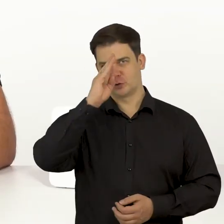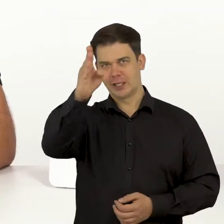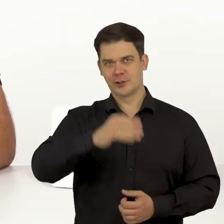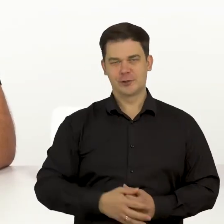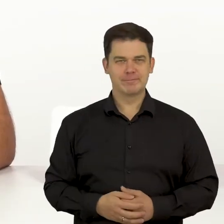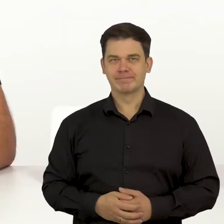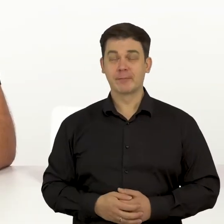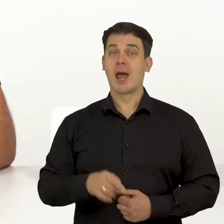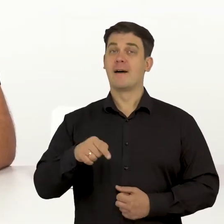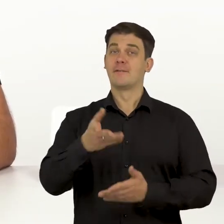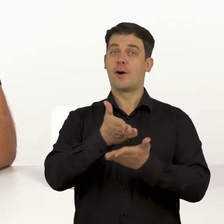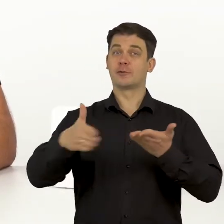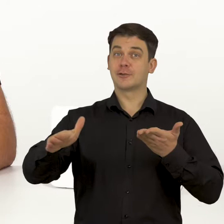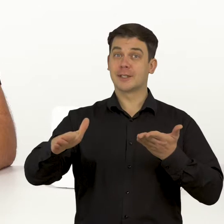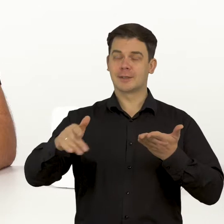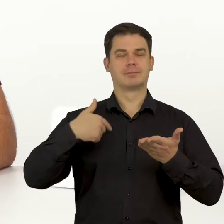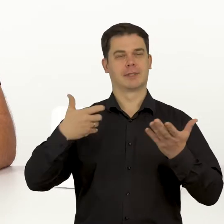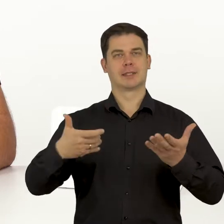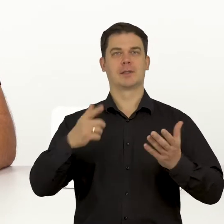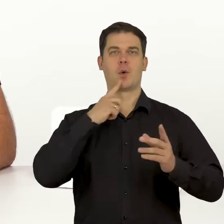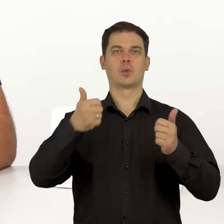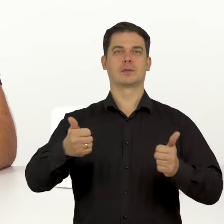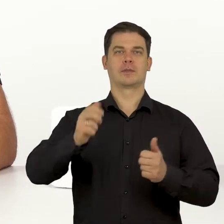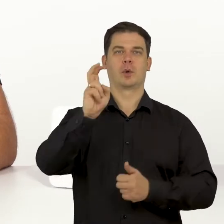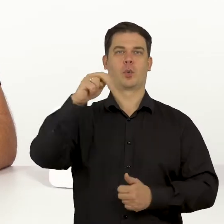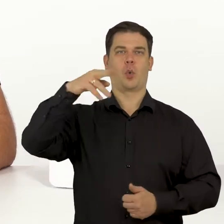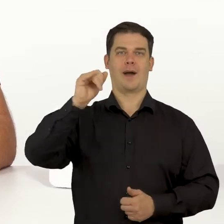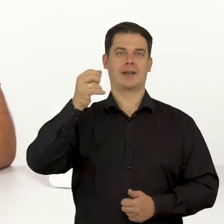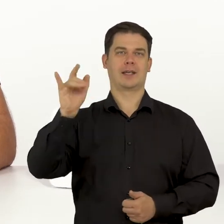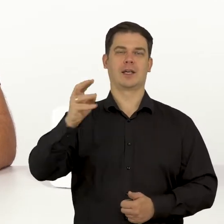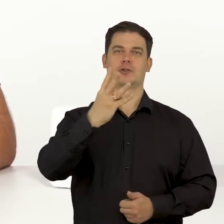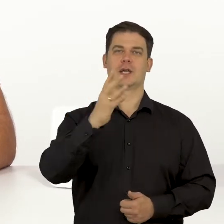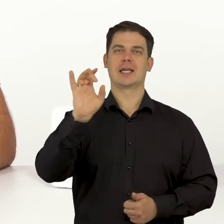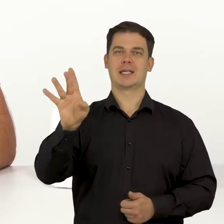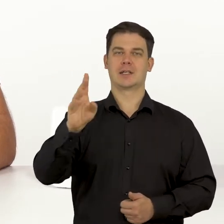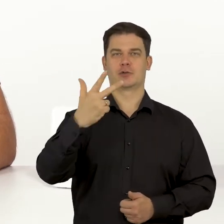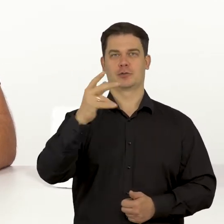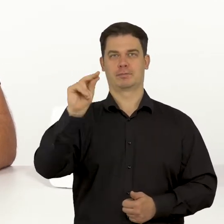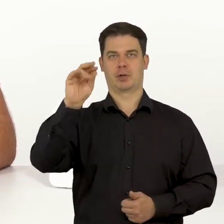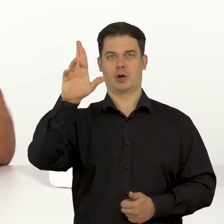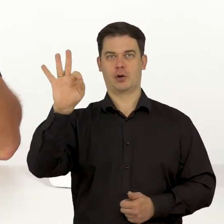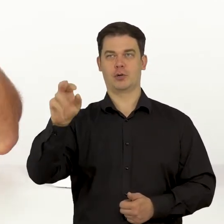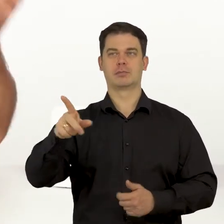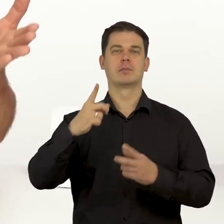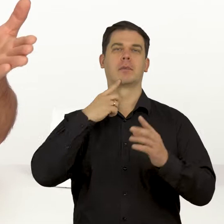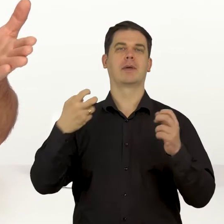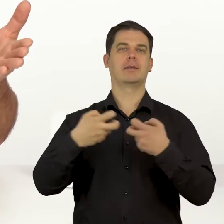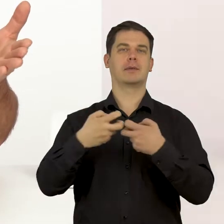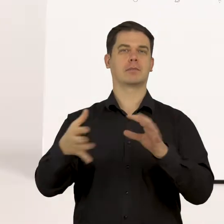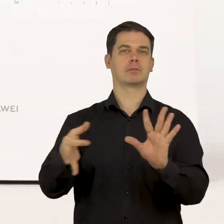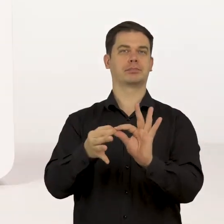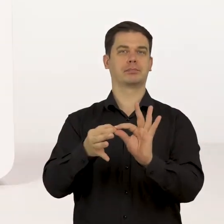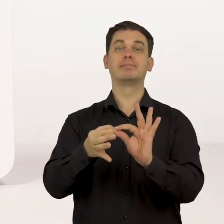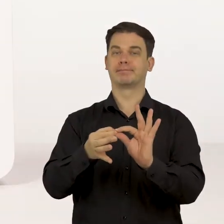Cześć! W tym odcinku skonfigurujemy router Huawei 4G Router 3 Pro do połączenia z internetem.